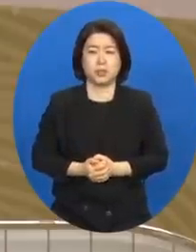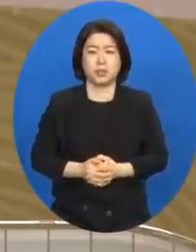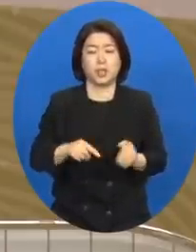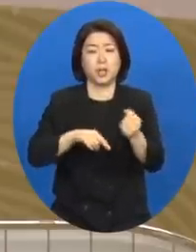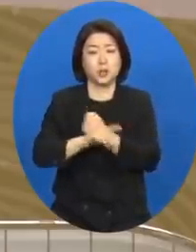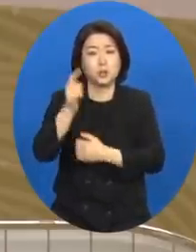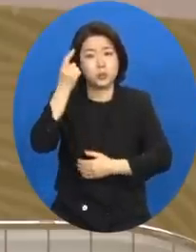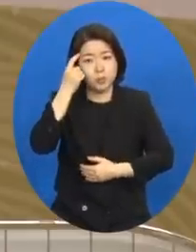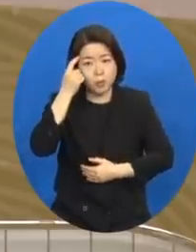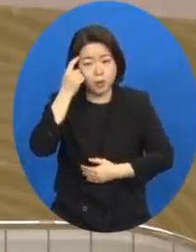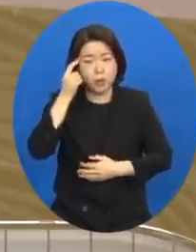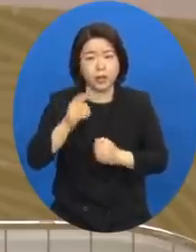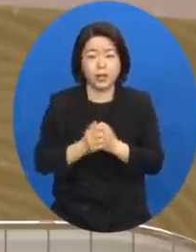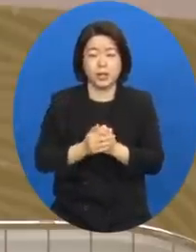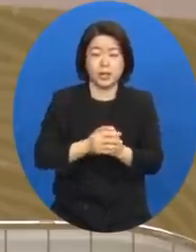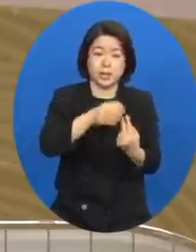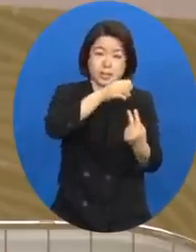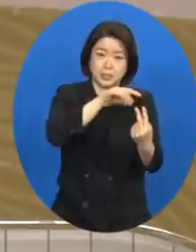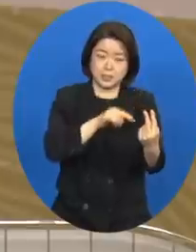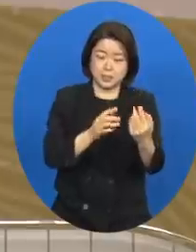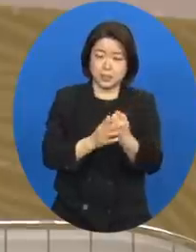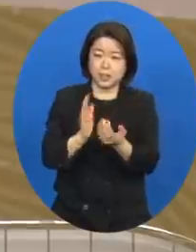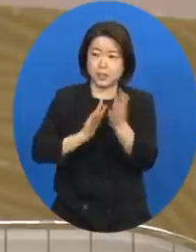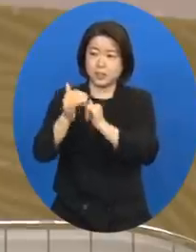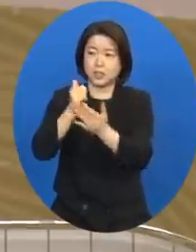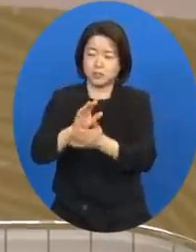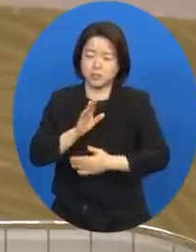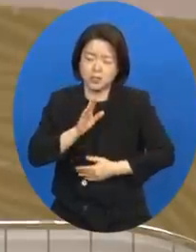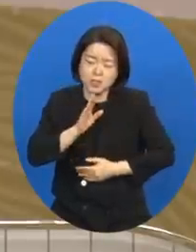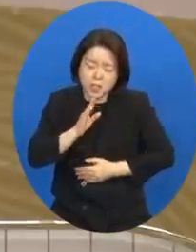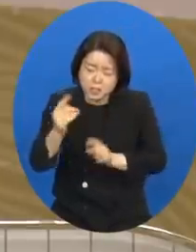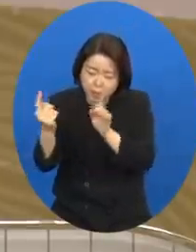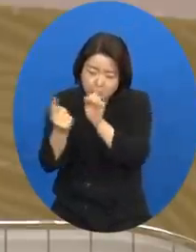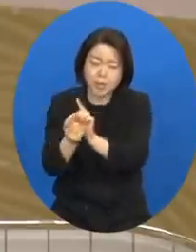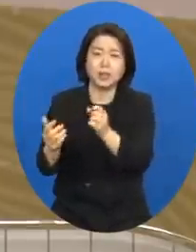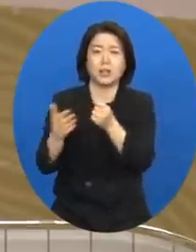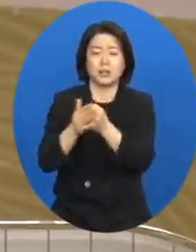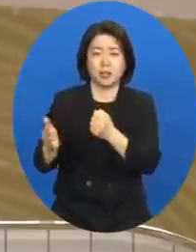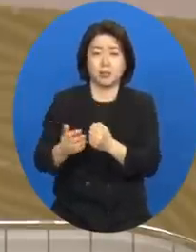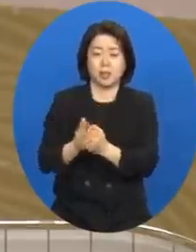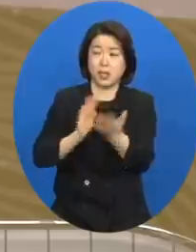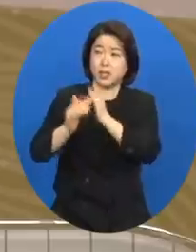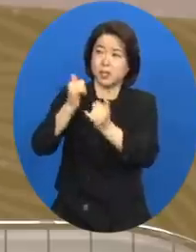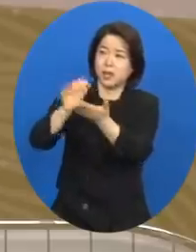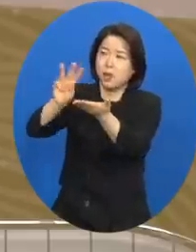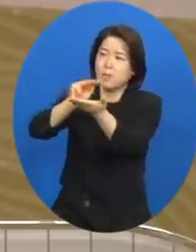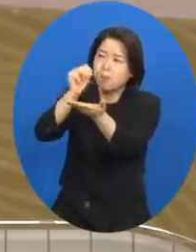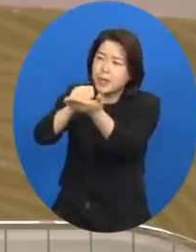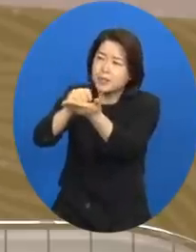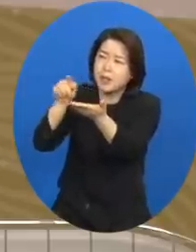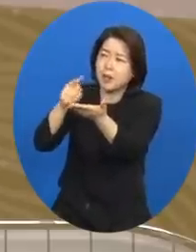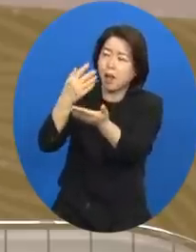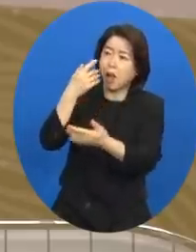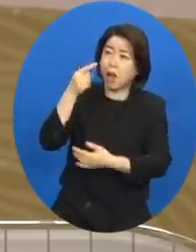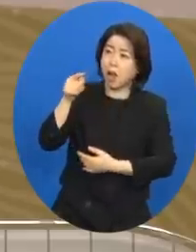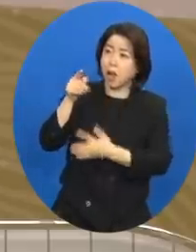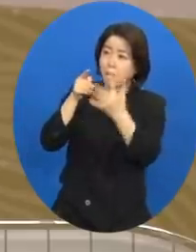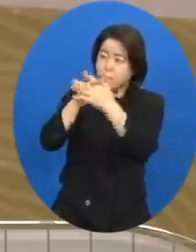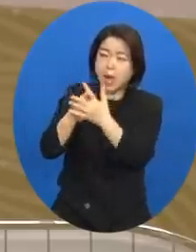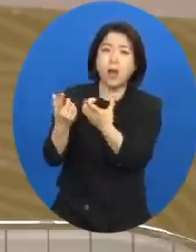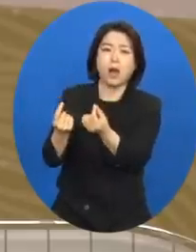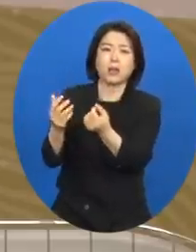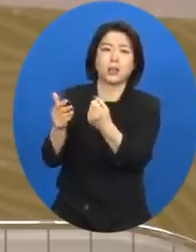이유는 세례 요한이 예수님을 실제로 만났기 때문입니다. 예수님이 메시아인 것을 알아보았기 때문이에요. 세례